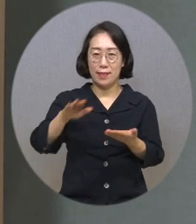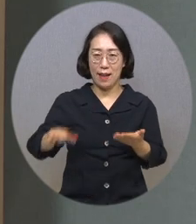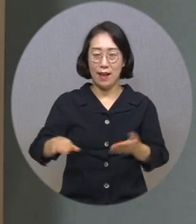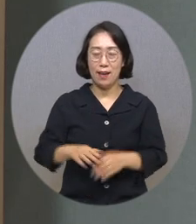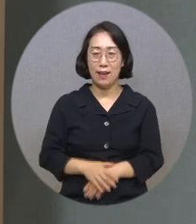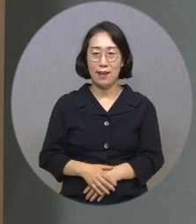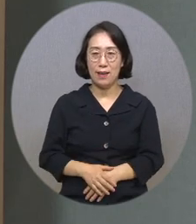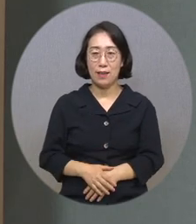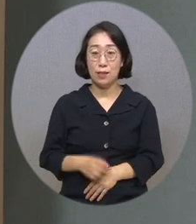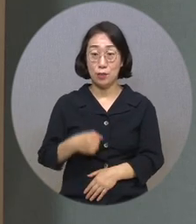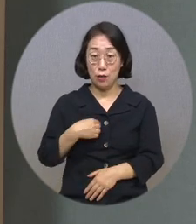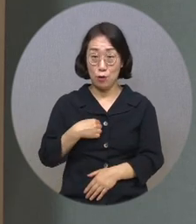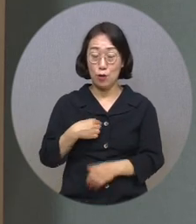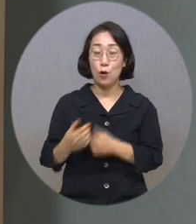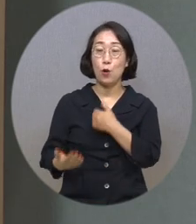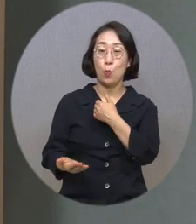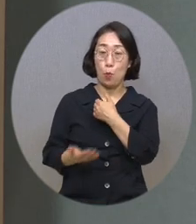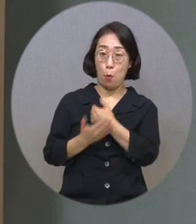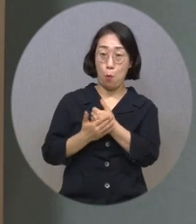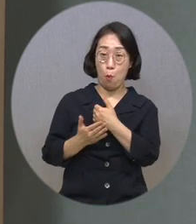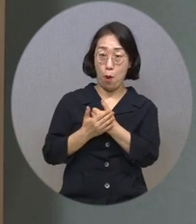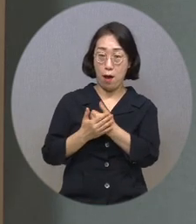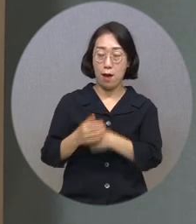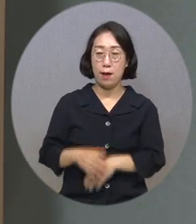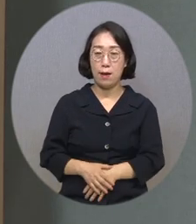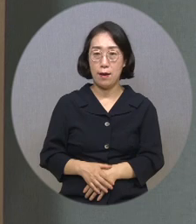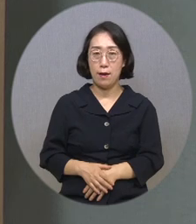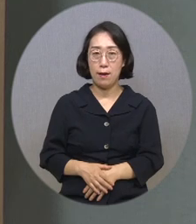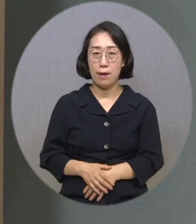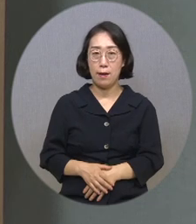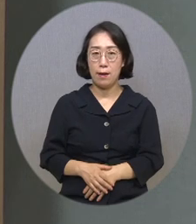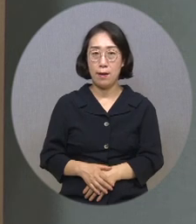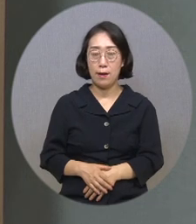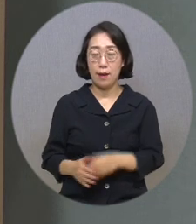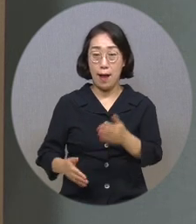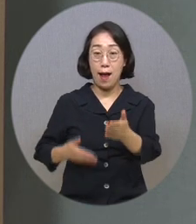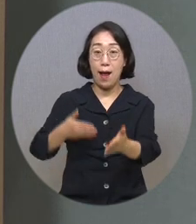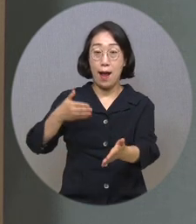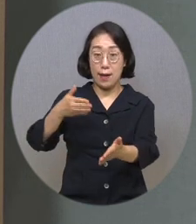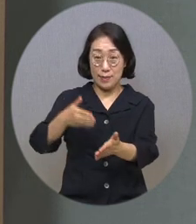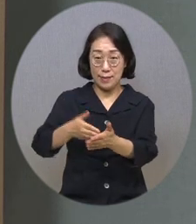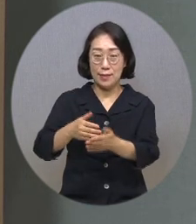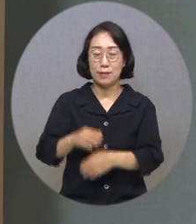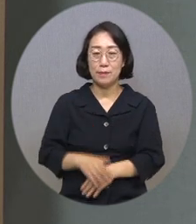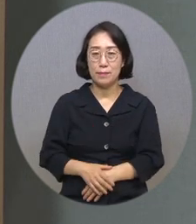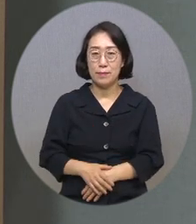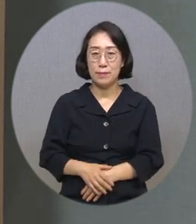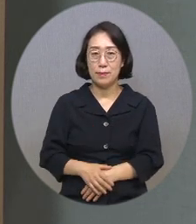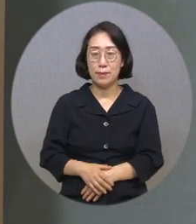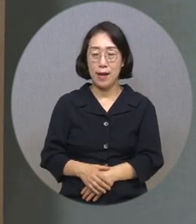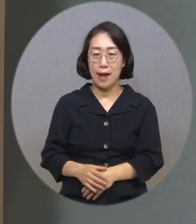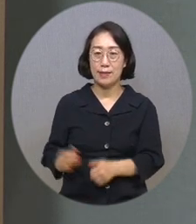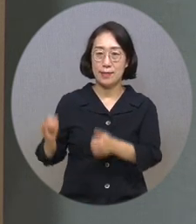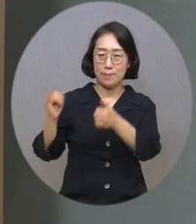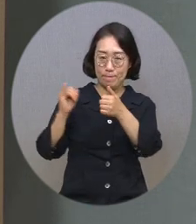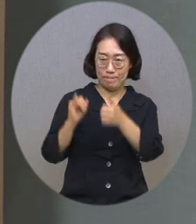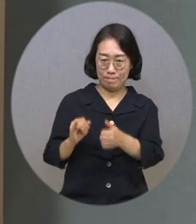오늘 저를 좀 도와서 첫 시간부터 끝까지 보조